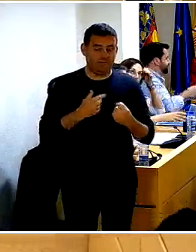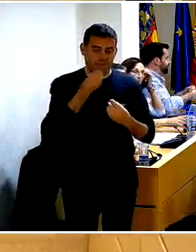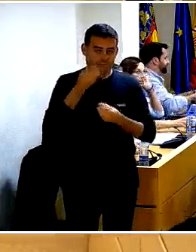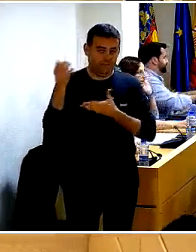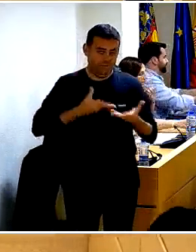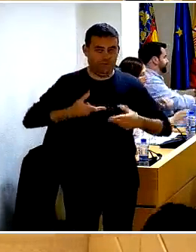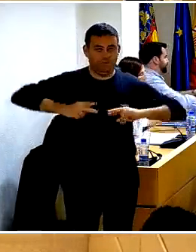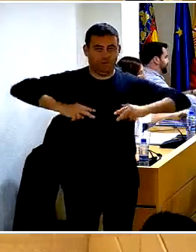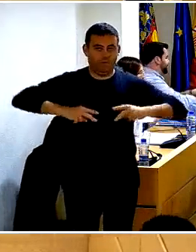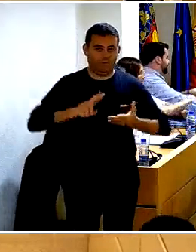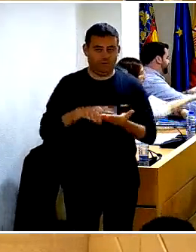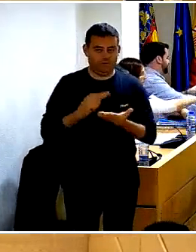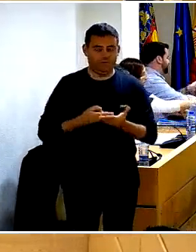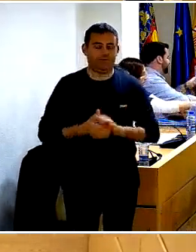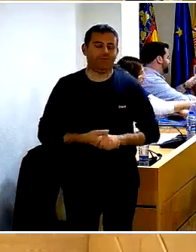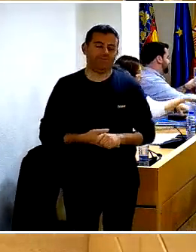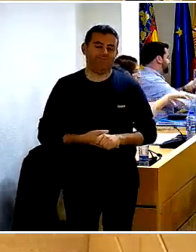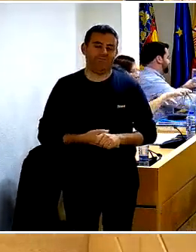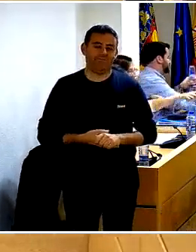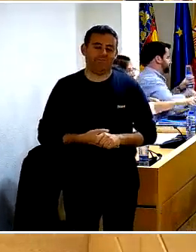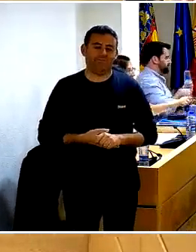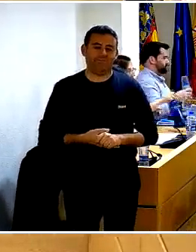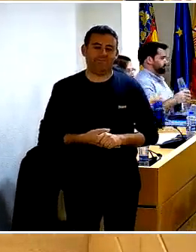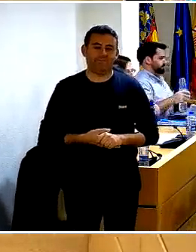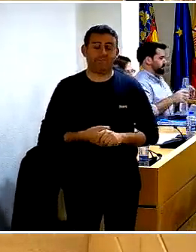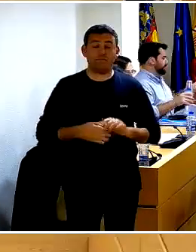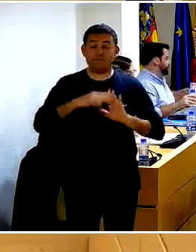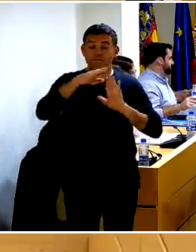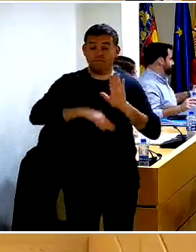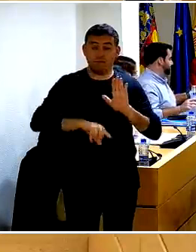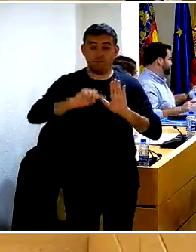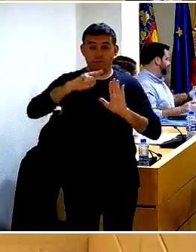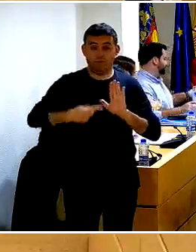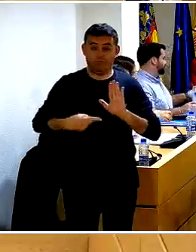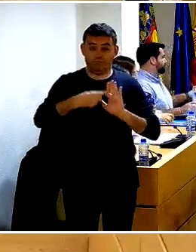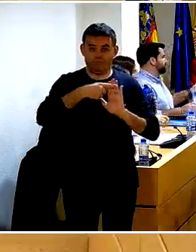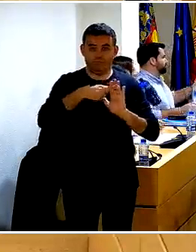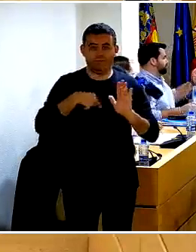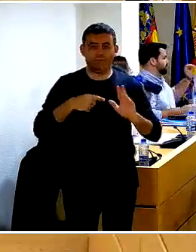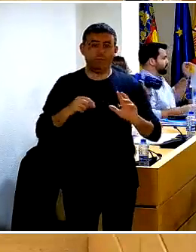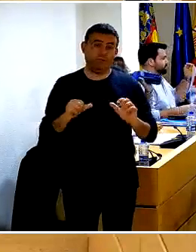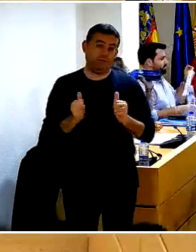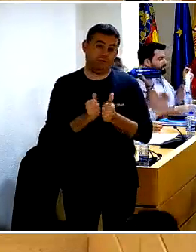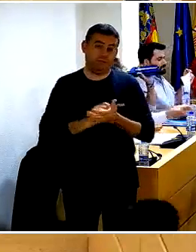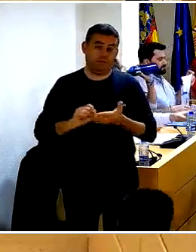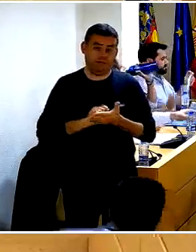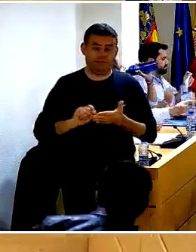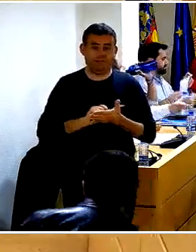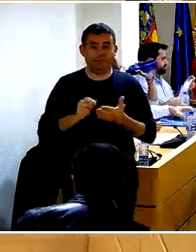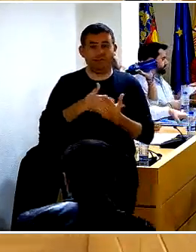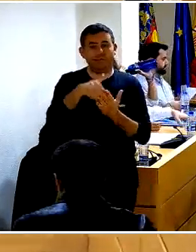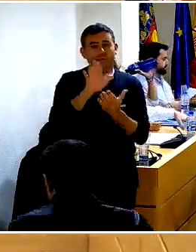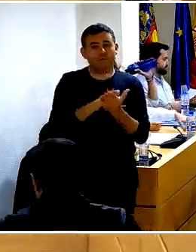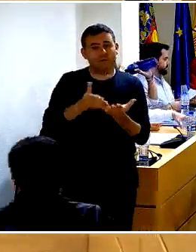de signes. El primer punt de l'ordre del dia és de secretaria. Es tracta de l'aprovació, si escau, de l'acta anterior de